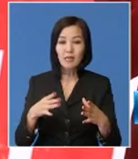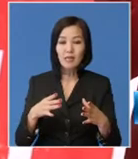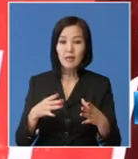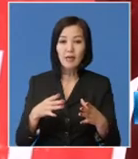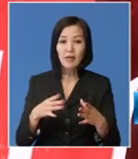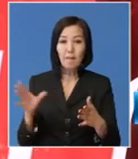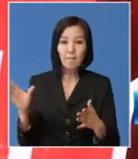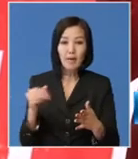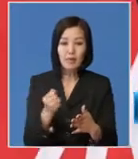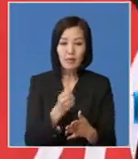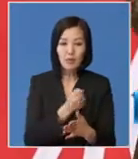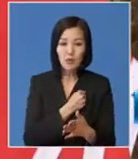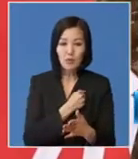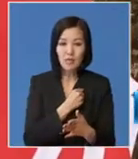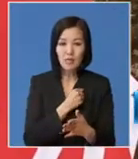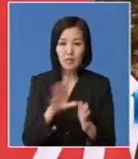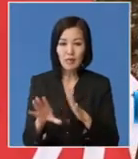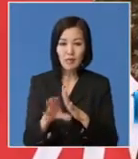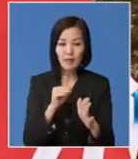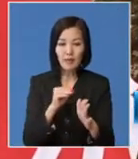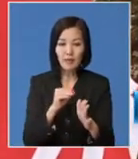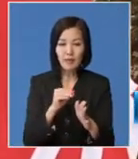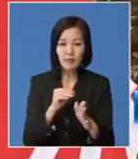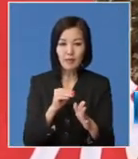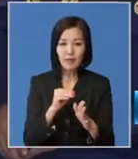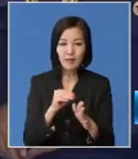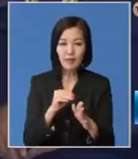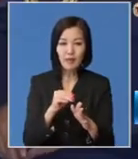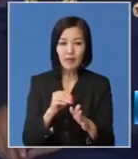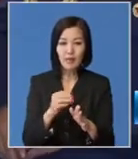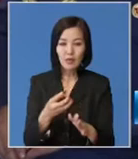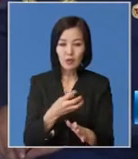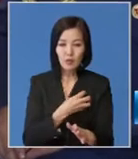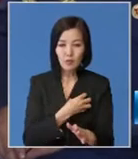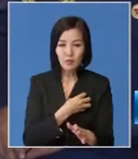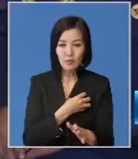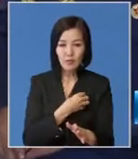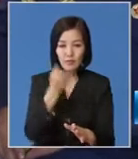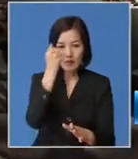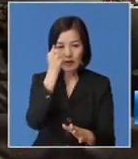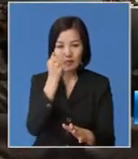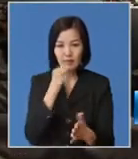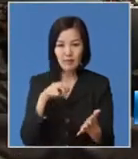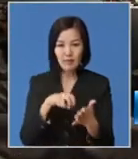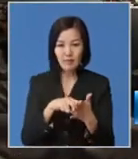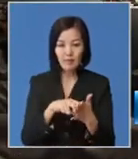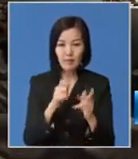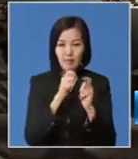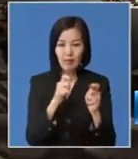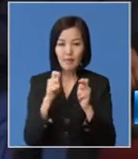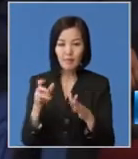еленген жауынгерлер марапатталды. Арасына үздік шыққандары арнайы төс белгісімен және алғыс хатпен марапатталды. Бұл